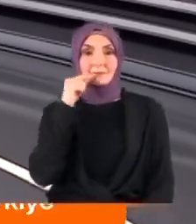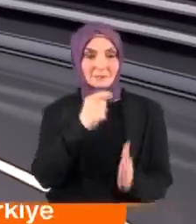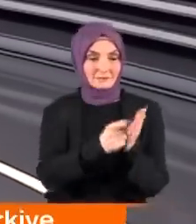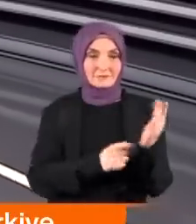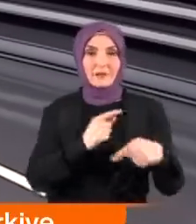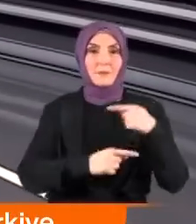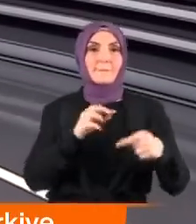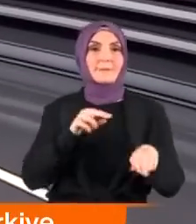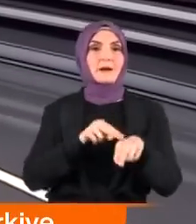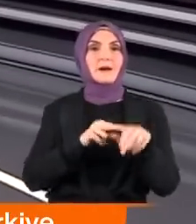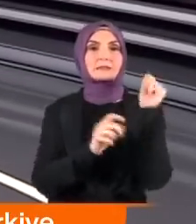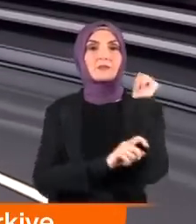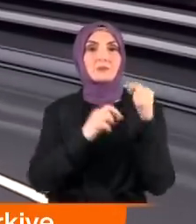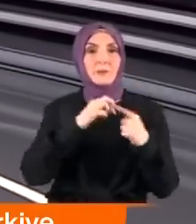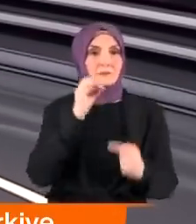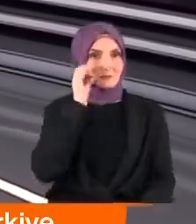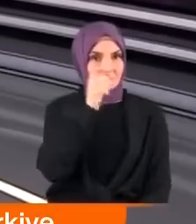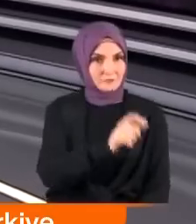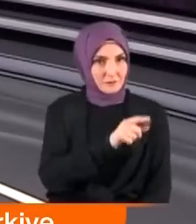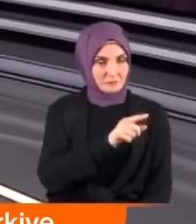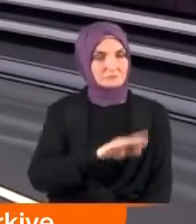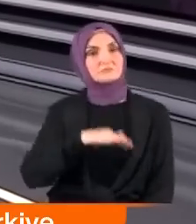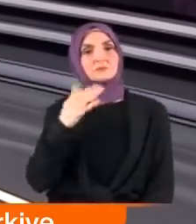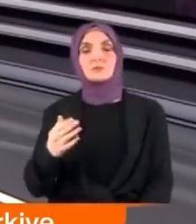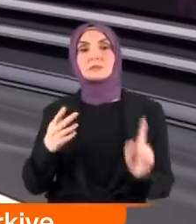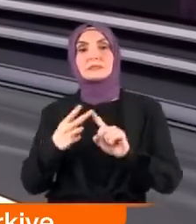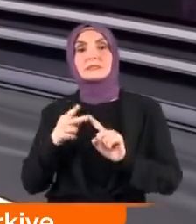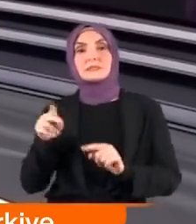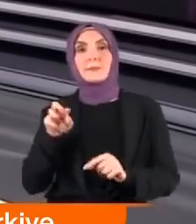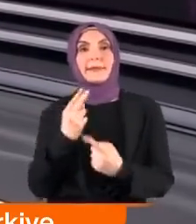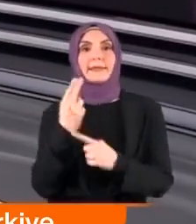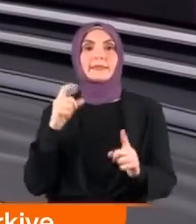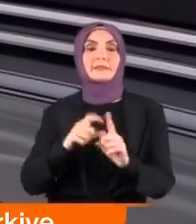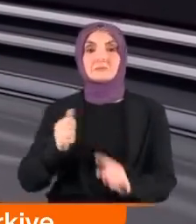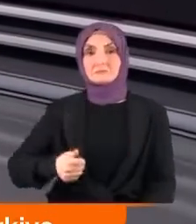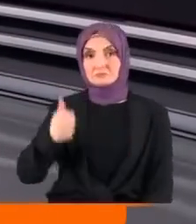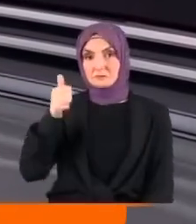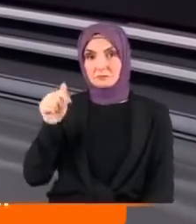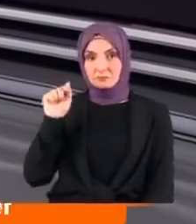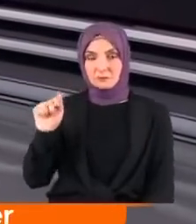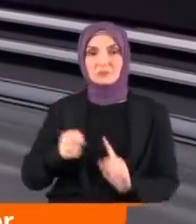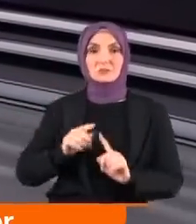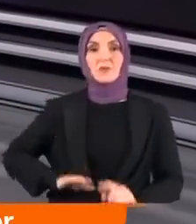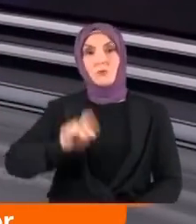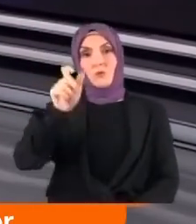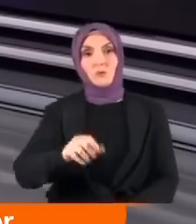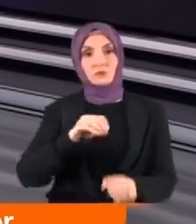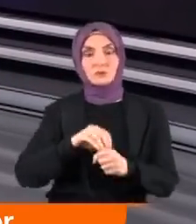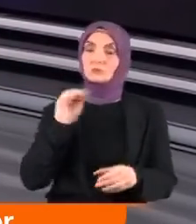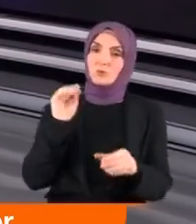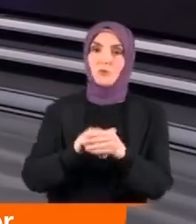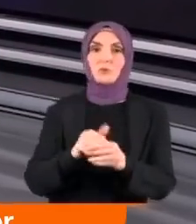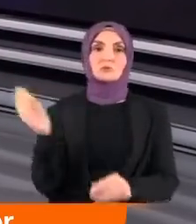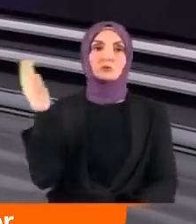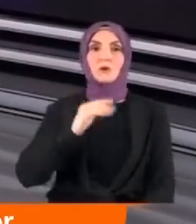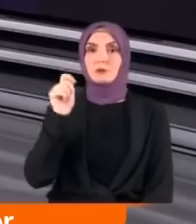Kartal'ın ardından örgütün Suriye uzantısı PYD elebaşı da Kılıçdaroğlu'na oy çağrısı yaptı. Öte yandan HDP'nin CHP